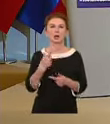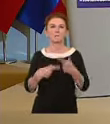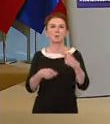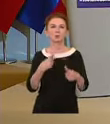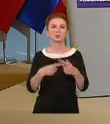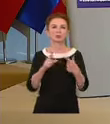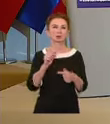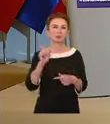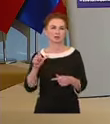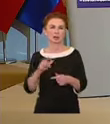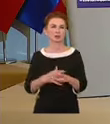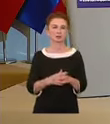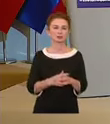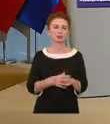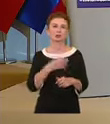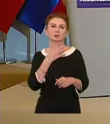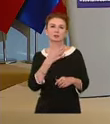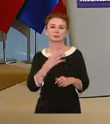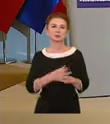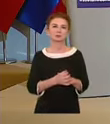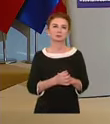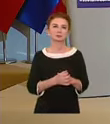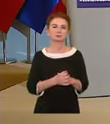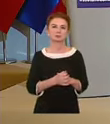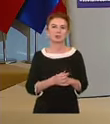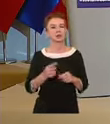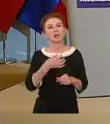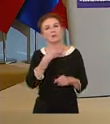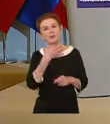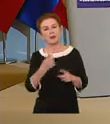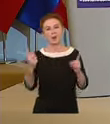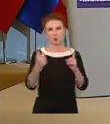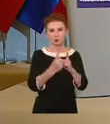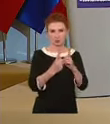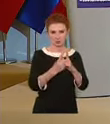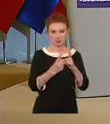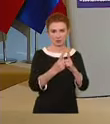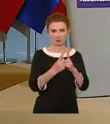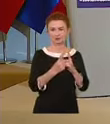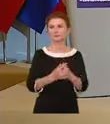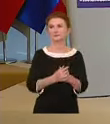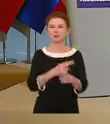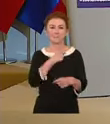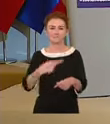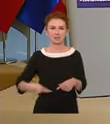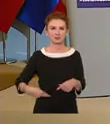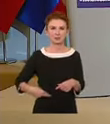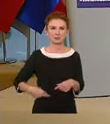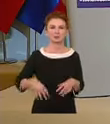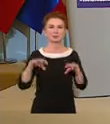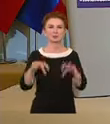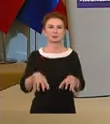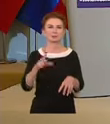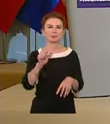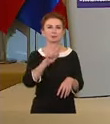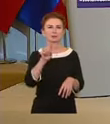wpolityce.pl. Pan redaktor pyta o spotkanie z pana premiera z prezesem PZPN Zbigniewem Bońkiem. Czy już coś wiadomo o powrocie